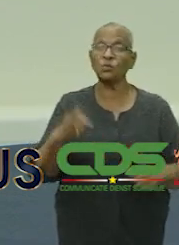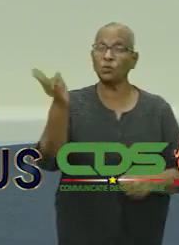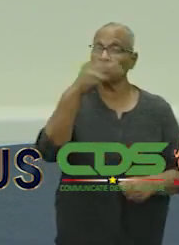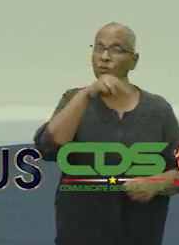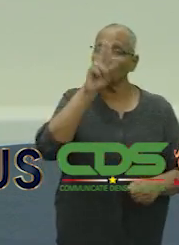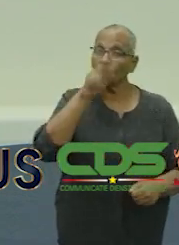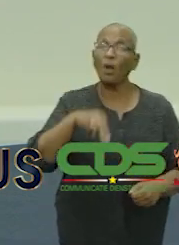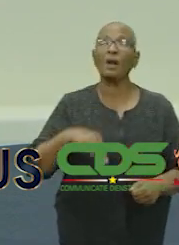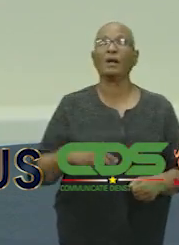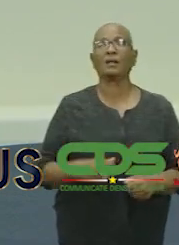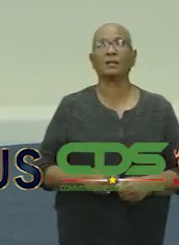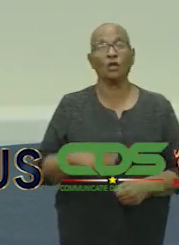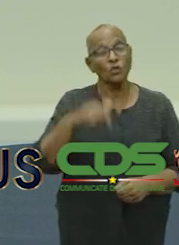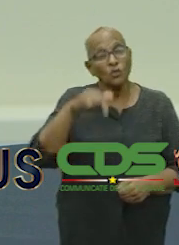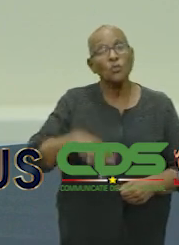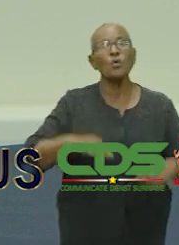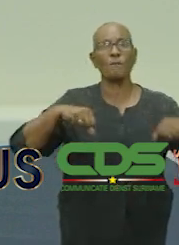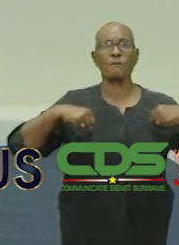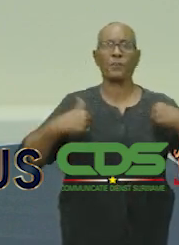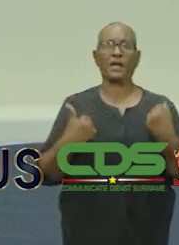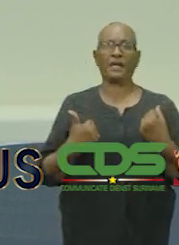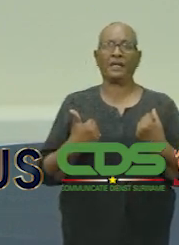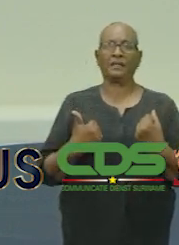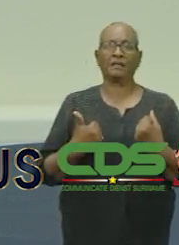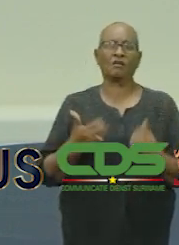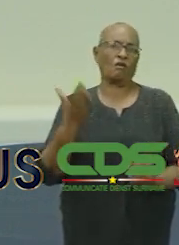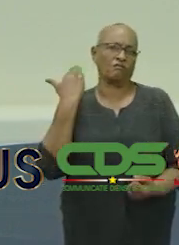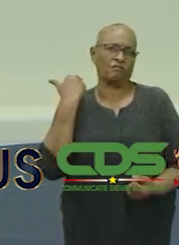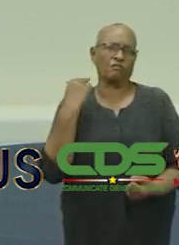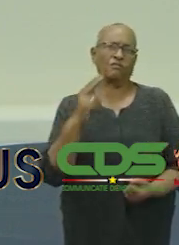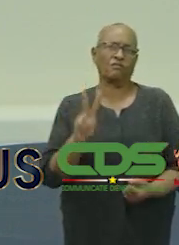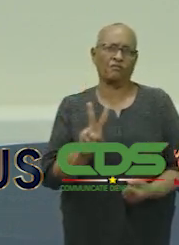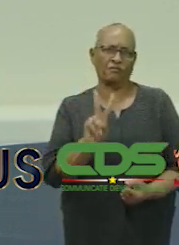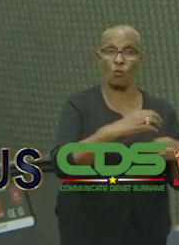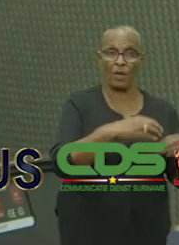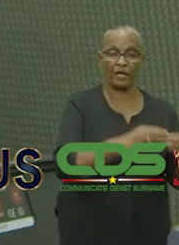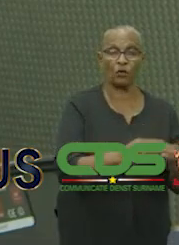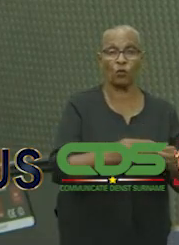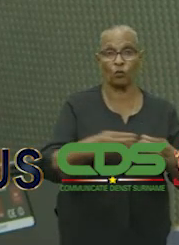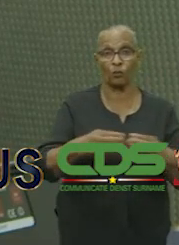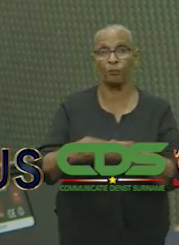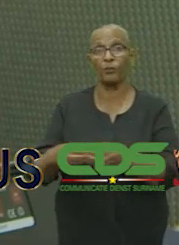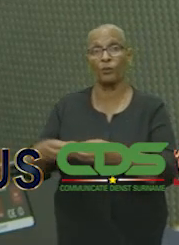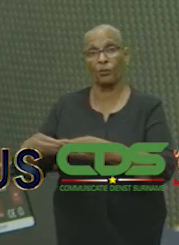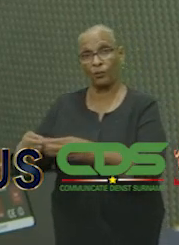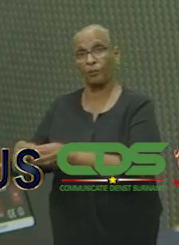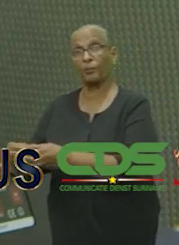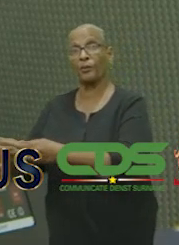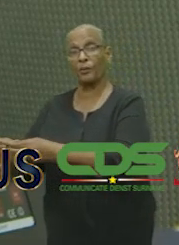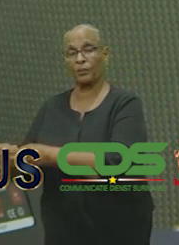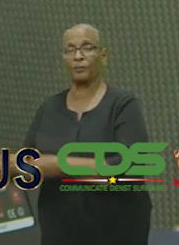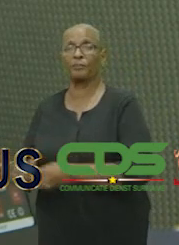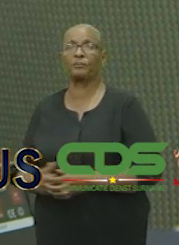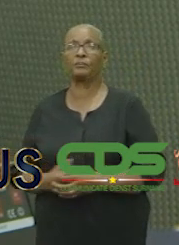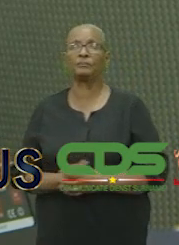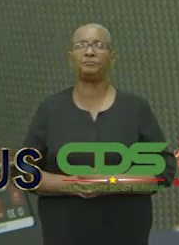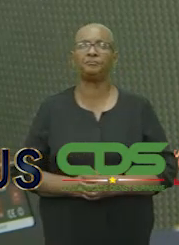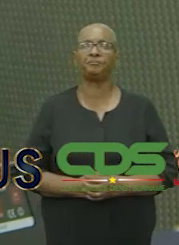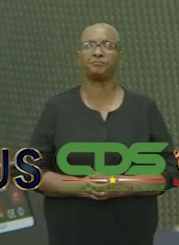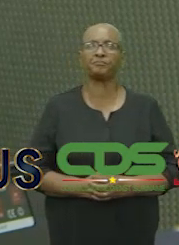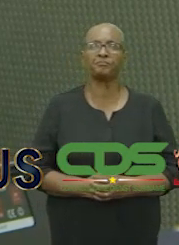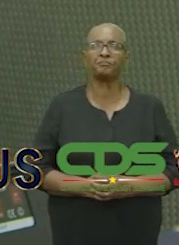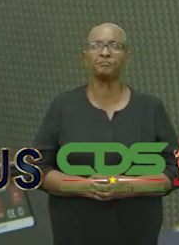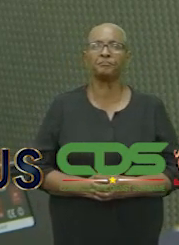En waarmee we nu gestart zijn vorige week vrijdag. Het gaat om 6 polders, 6 waterschappen,